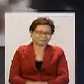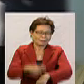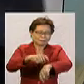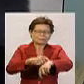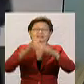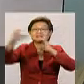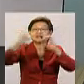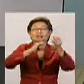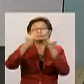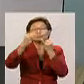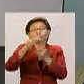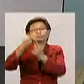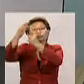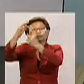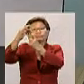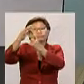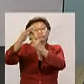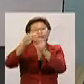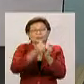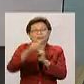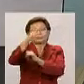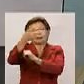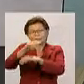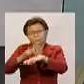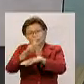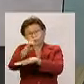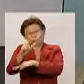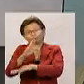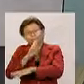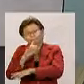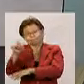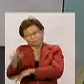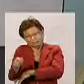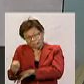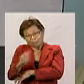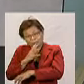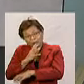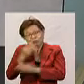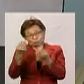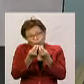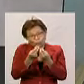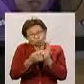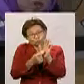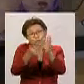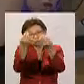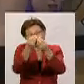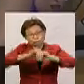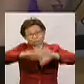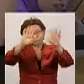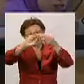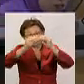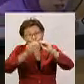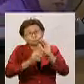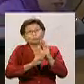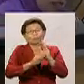Semasa bercakap dalam temubual eksklusif bersama RTM di Kuala Lumpur, beliau berkata jumlah tersebut menunjukkan angka jelas